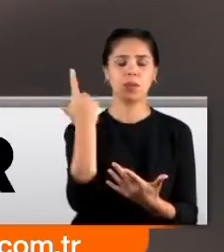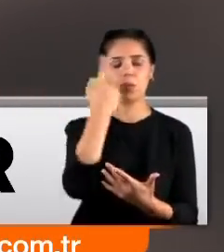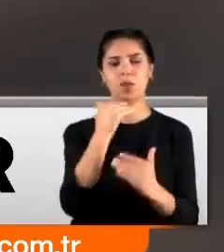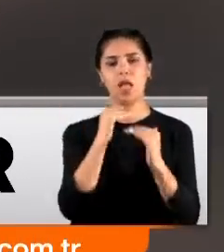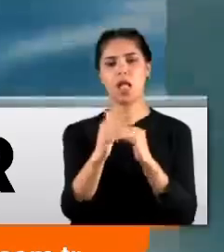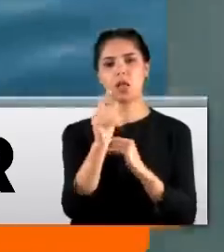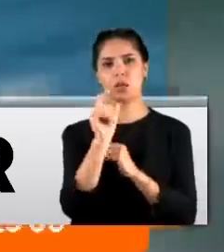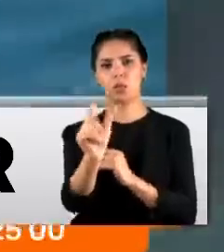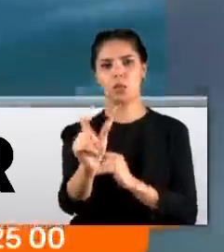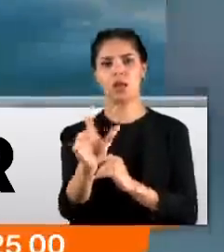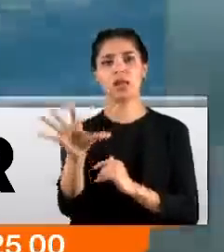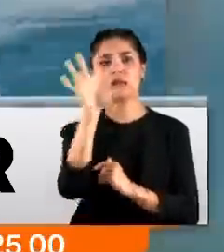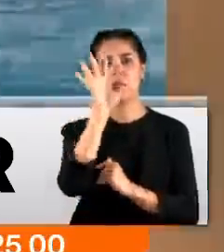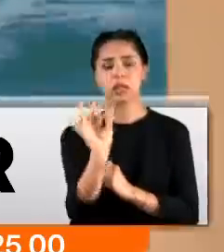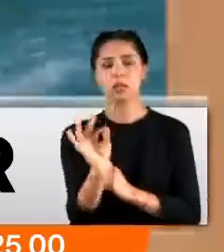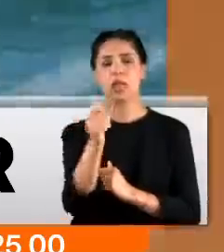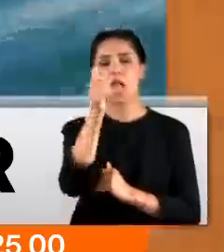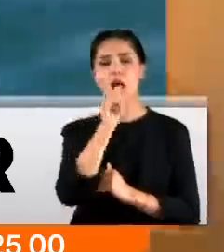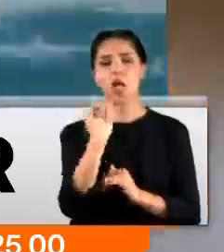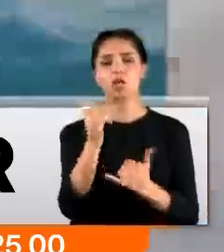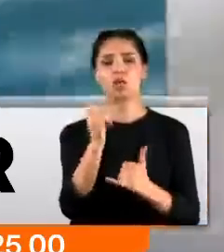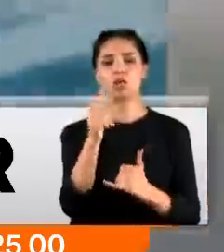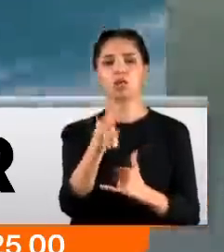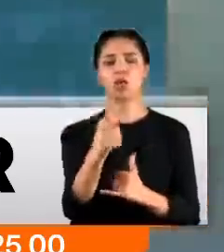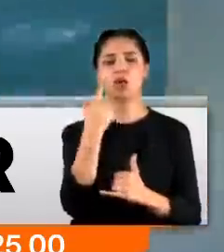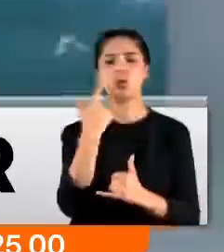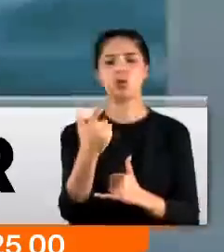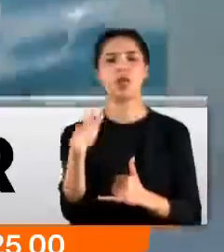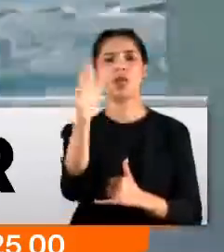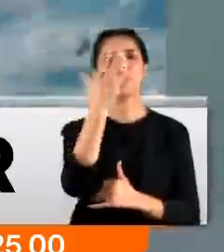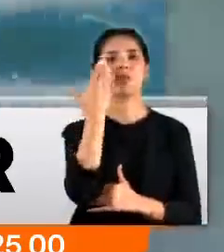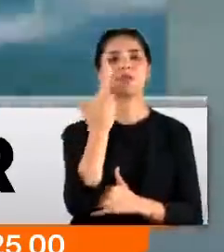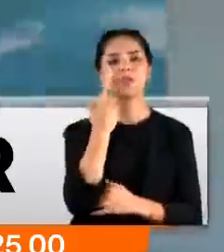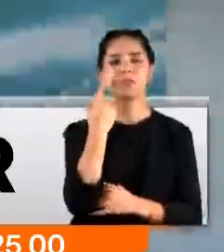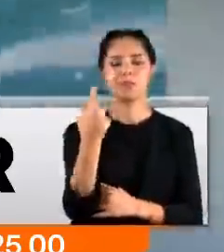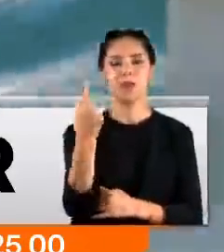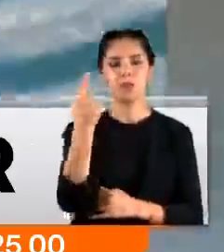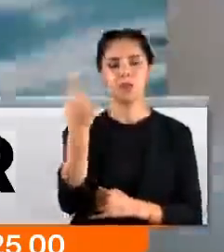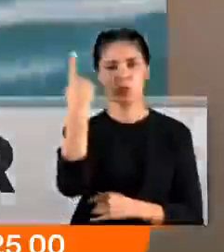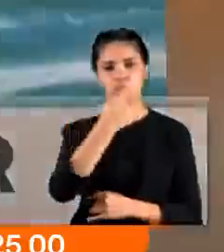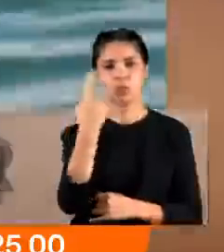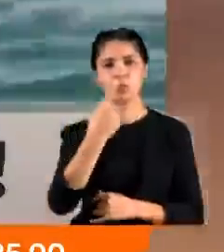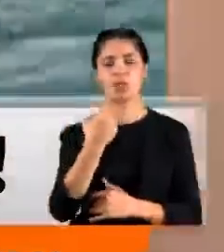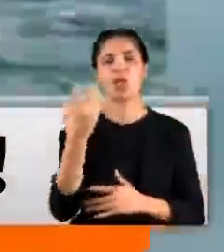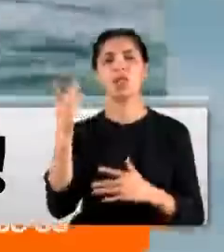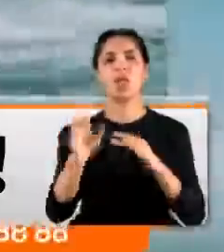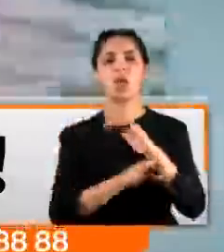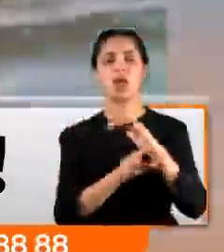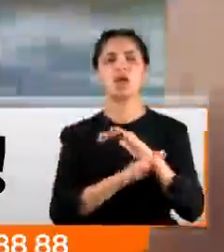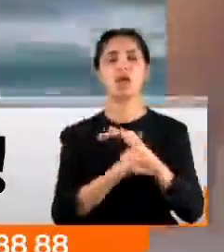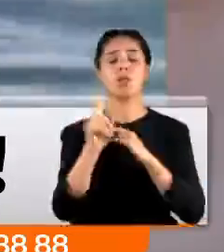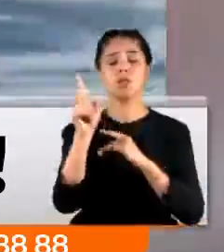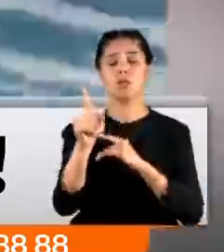uyarmıştı. Ancak kimse 600 kiloluk deniz aygırından gözlerini alamadı. İşte bu ısrar zavallı hayvanın sonunu